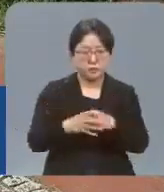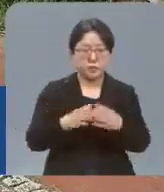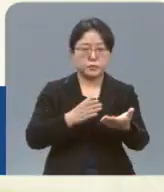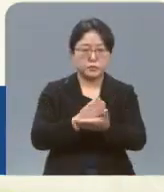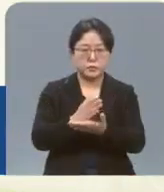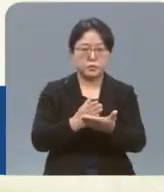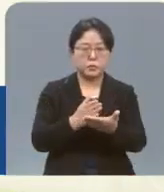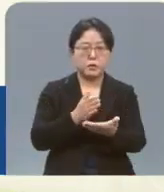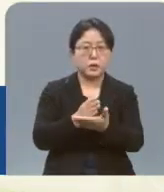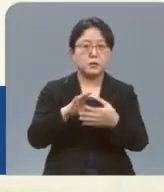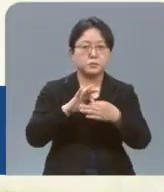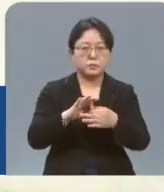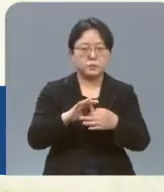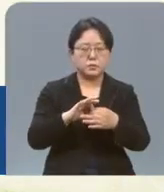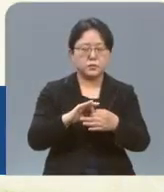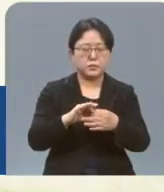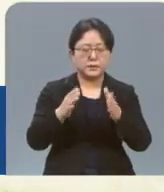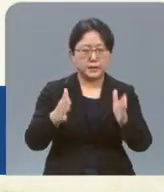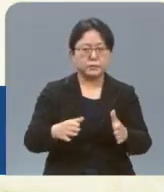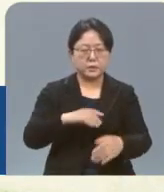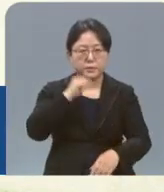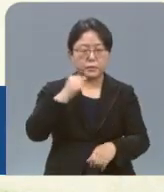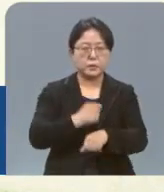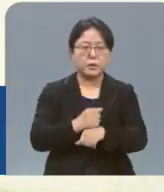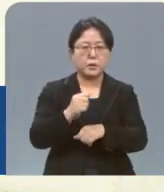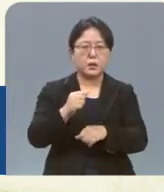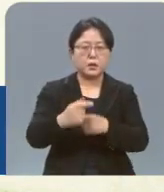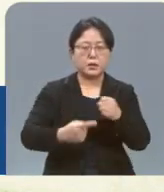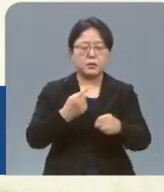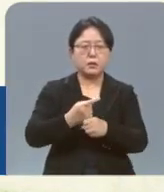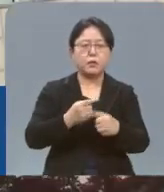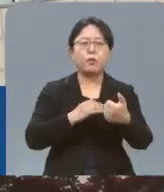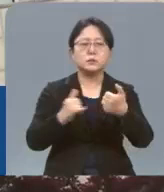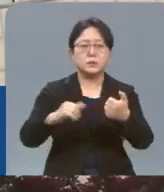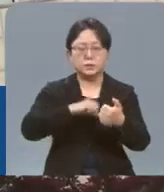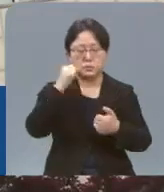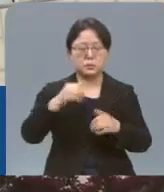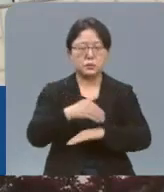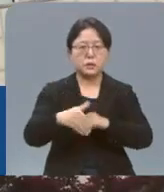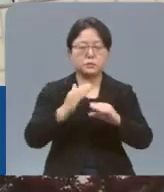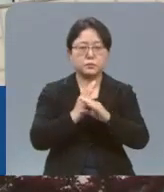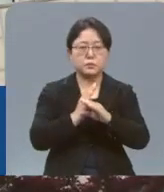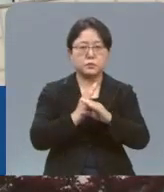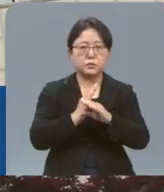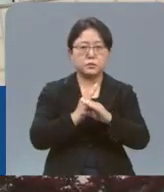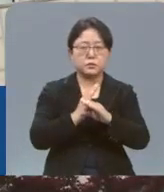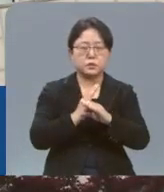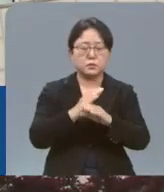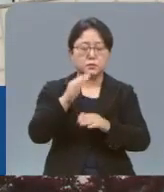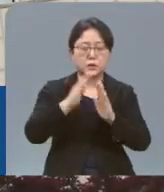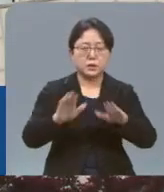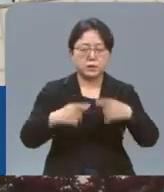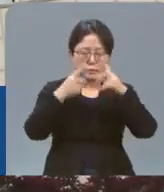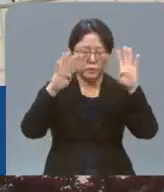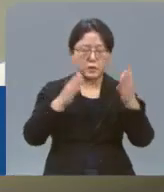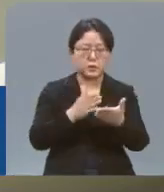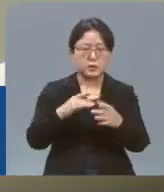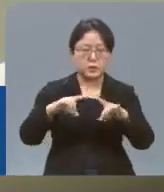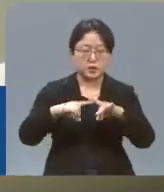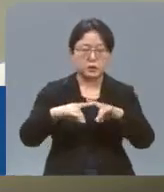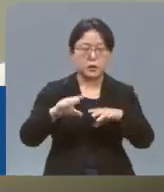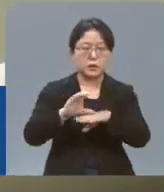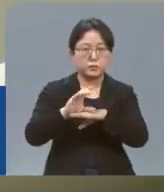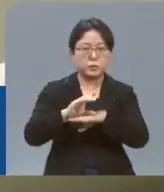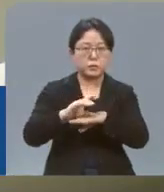관련 분야 단기 이수 과정을 운영해서 연간 50명을 배출할 계획입니다. 이를 위해 전남대는